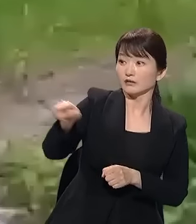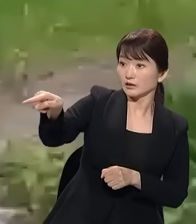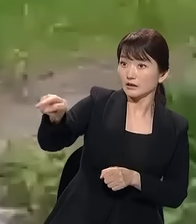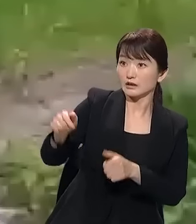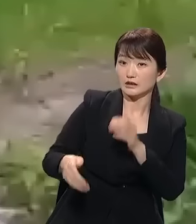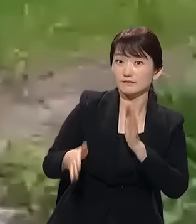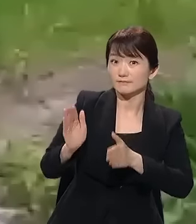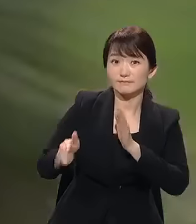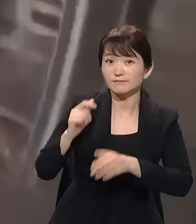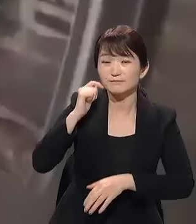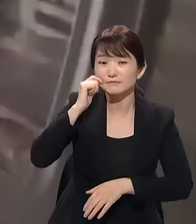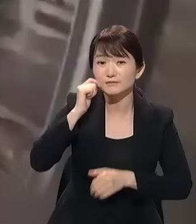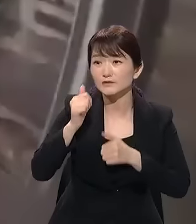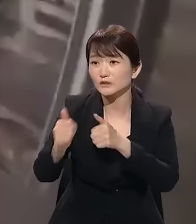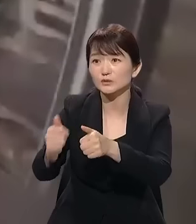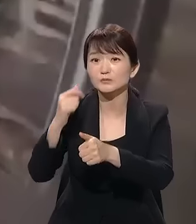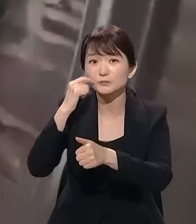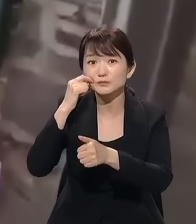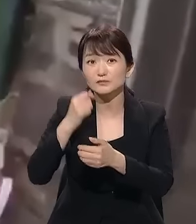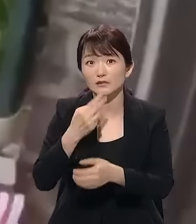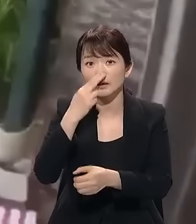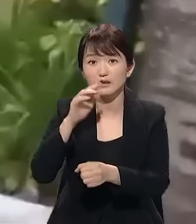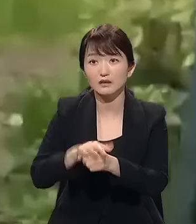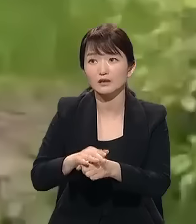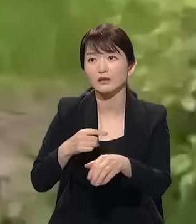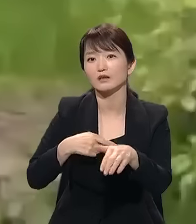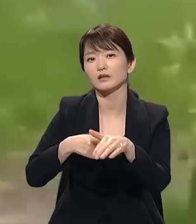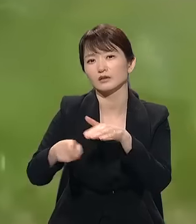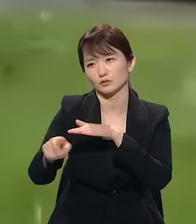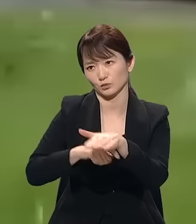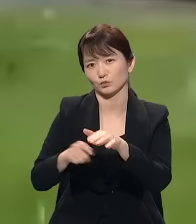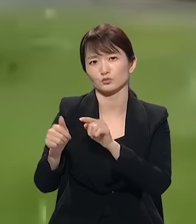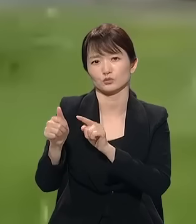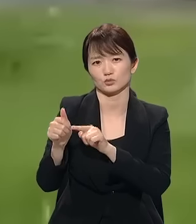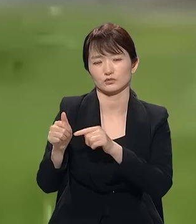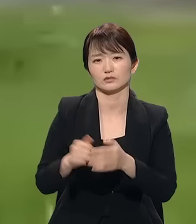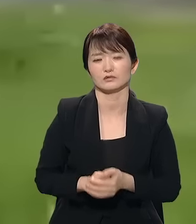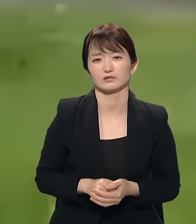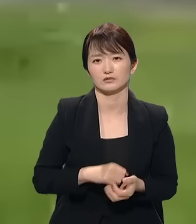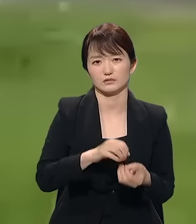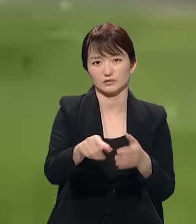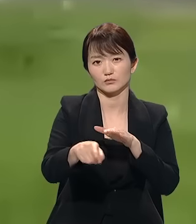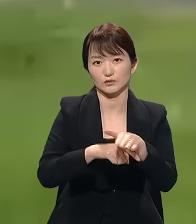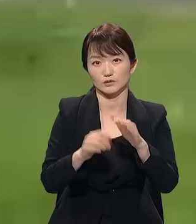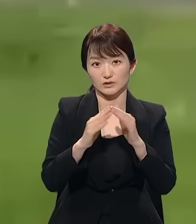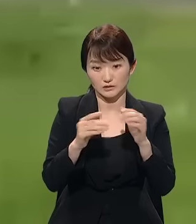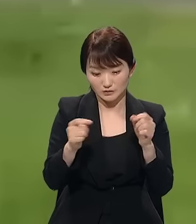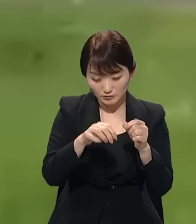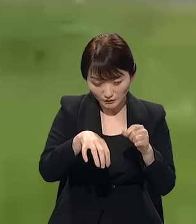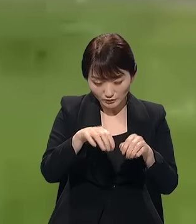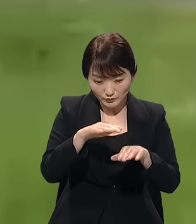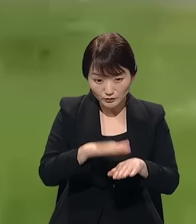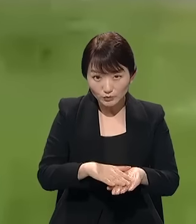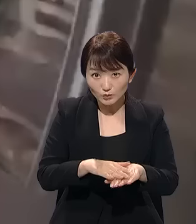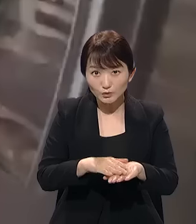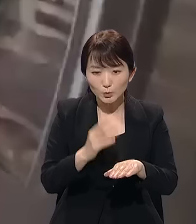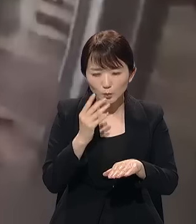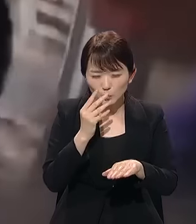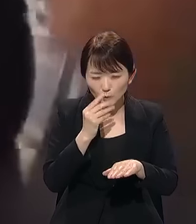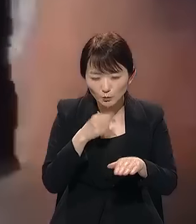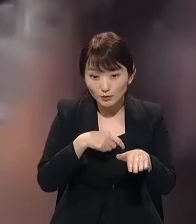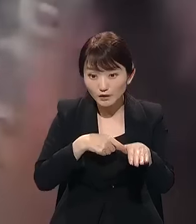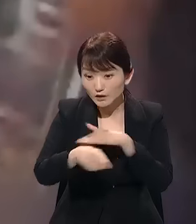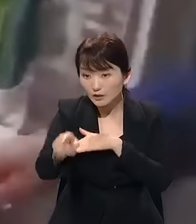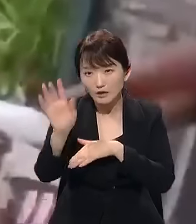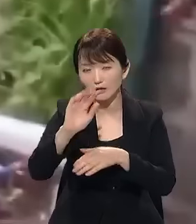쫓지도 못하는데요. 아니, 뭐 하는 거야 이게? 정말 어이없게도 도둑이었습니다. 어? 보통 택배 도둑은 집 앞에 놓인 걸 몰래 훔쳐가는 게 그렇죠? 보통이잖아요. 어.